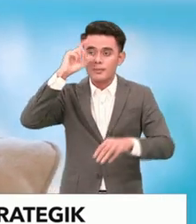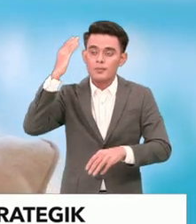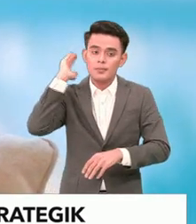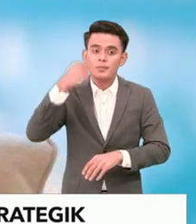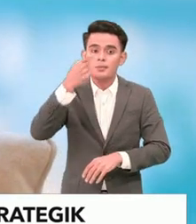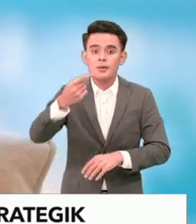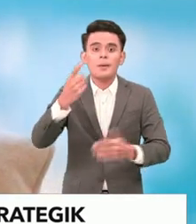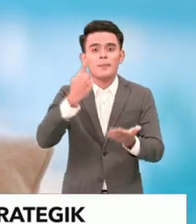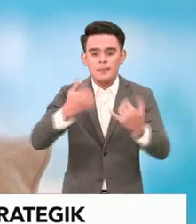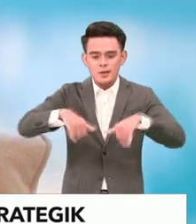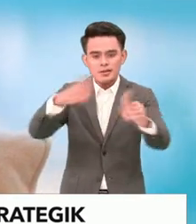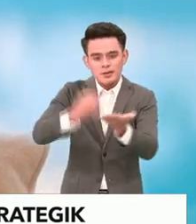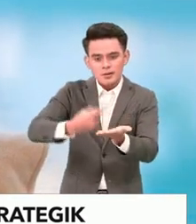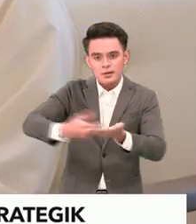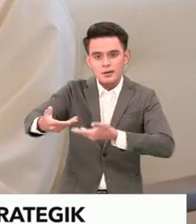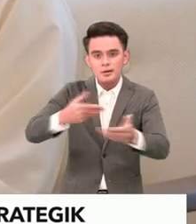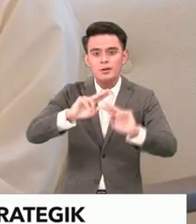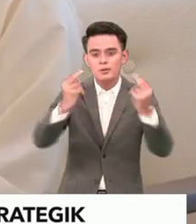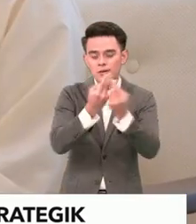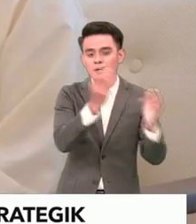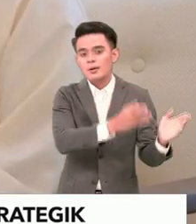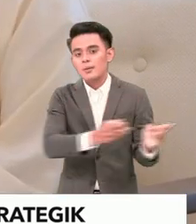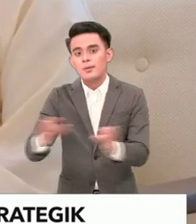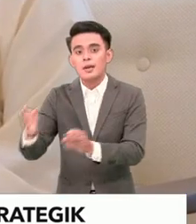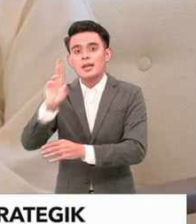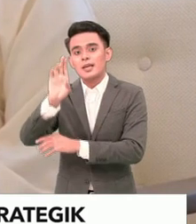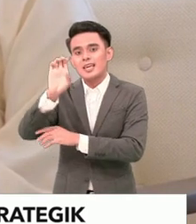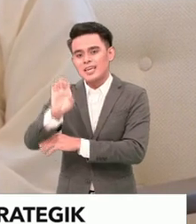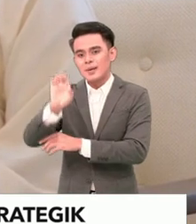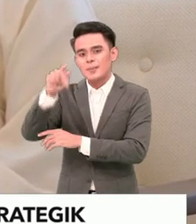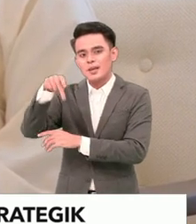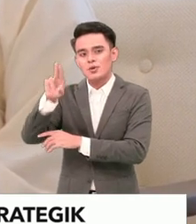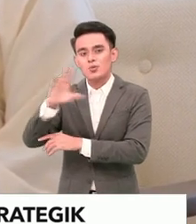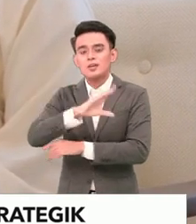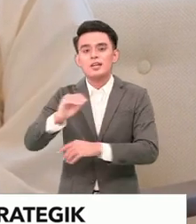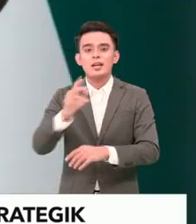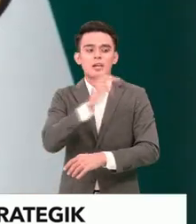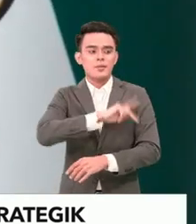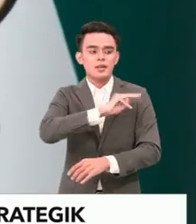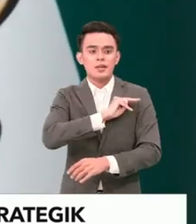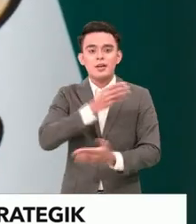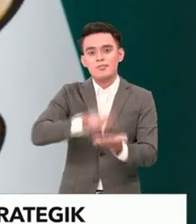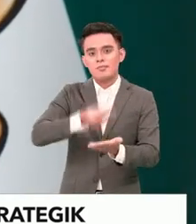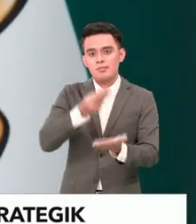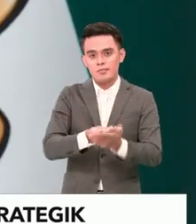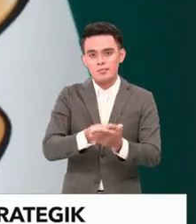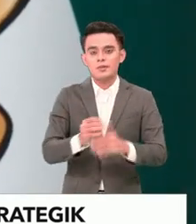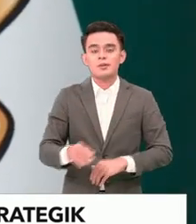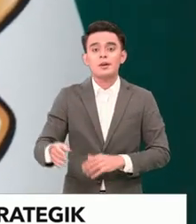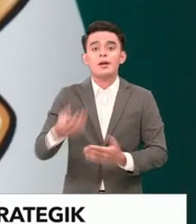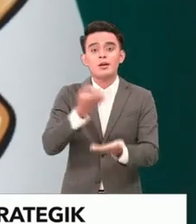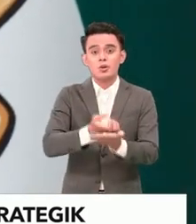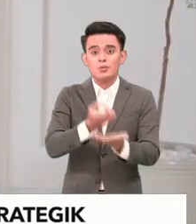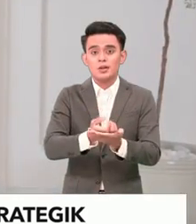dalam fase perbincangan antar unit perancangan ekonomi ipiu dan juga kementerian keuangan selain dari segi ekonomi